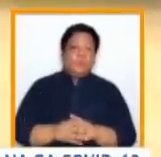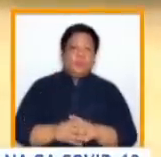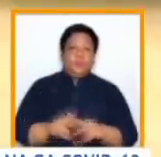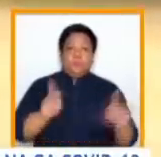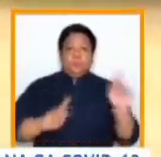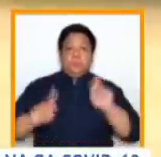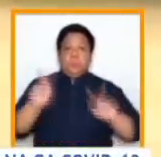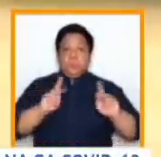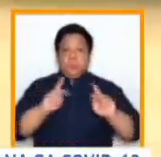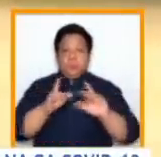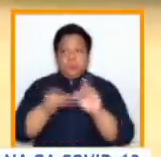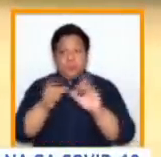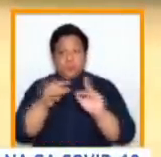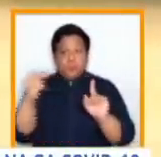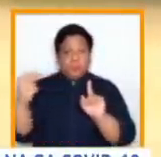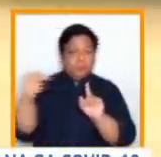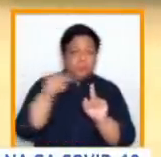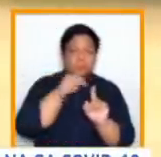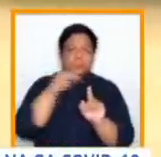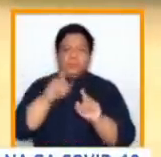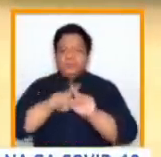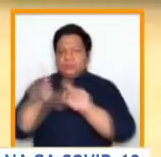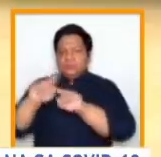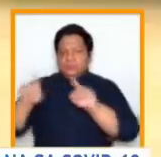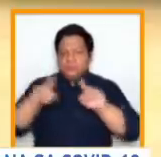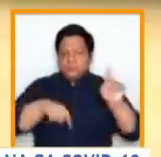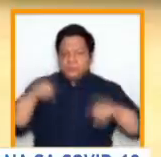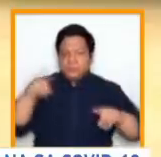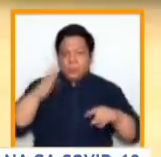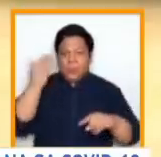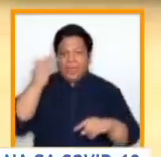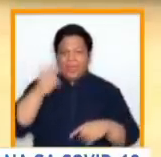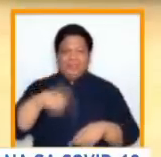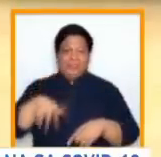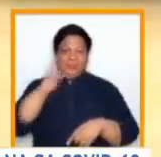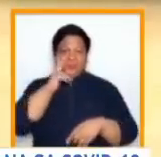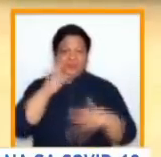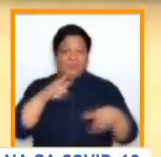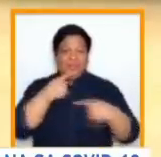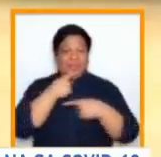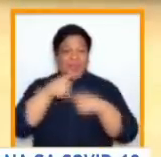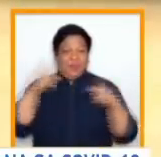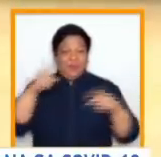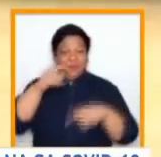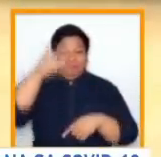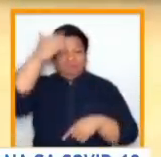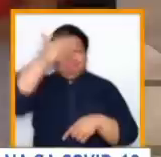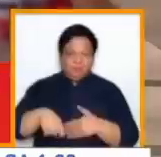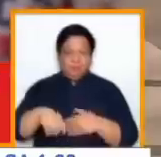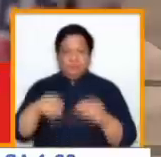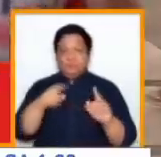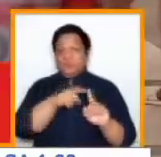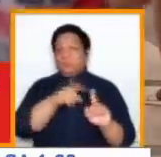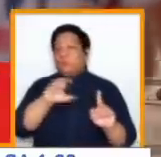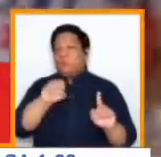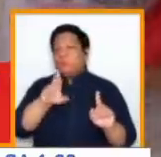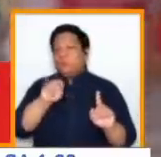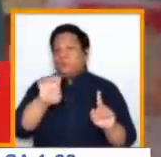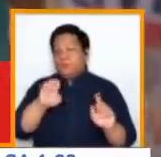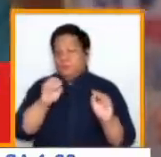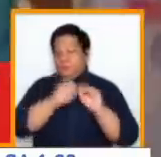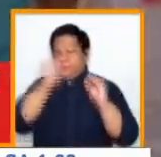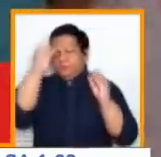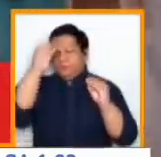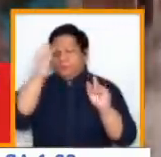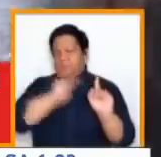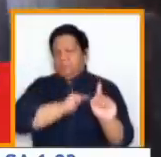nang hindi magsuot ng face shield kapag lalabas ang bahay. May unang balita si Corinne Katibayan. Hindi na nga mandatory